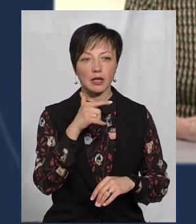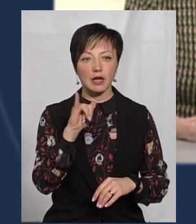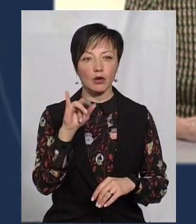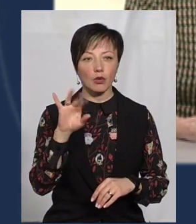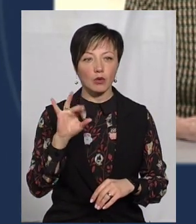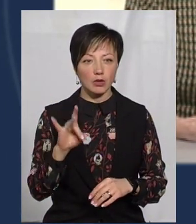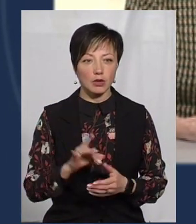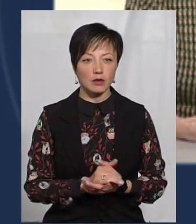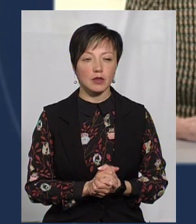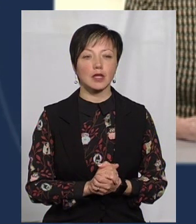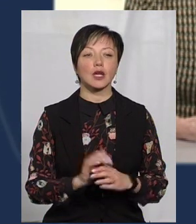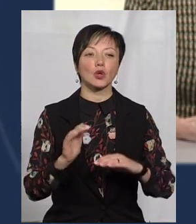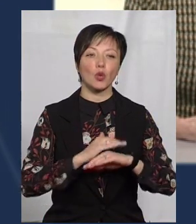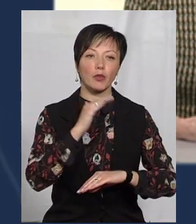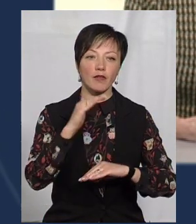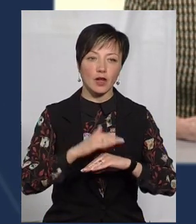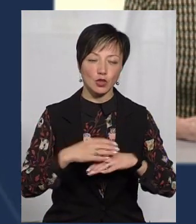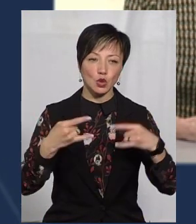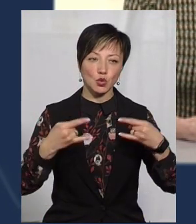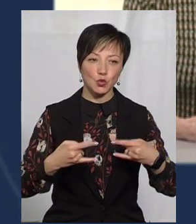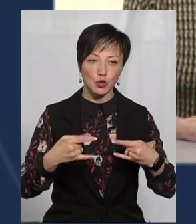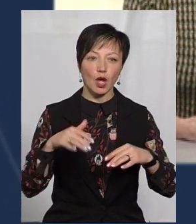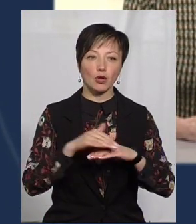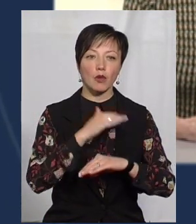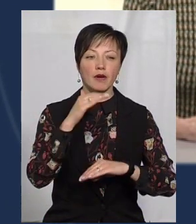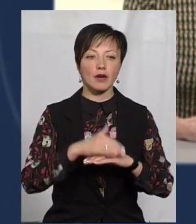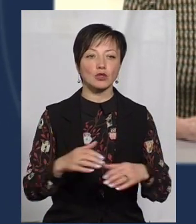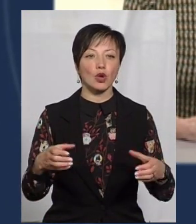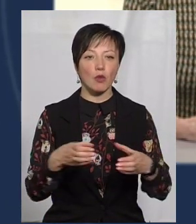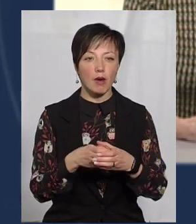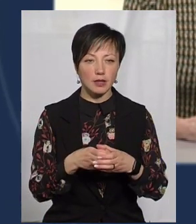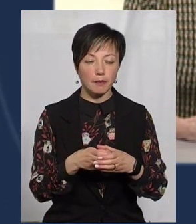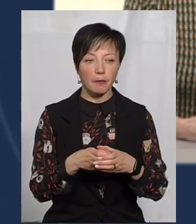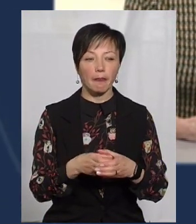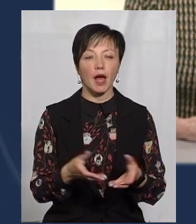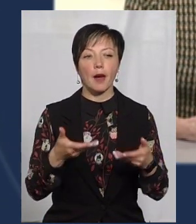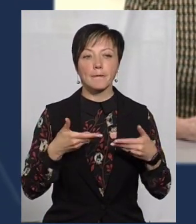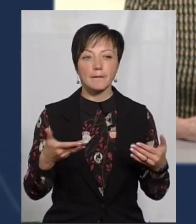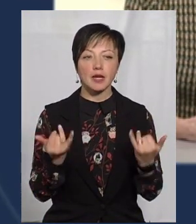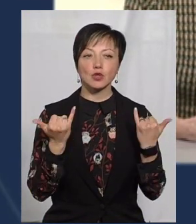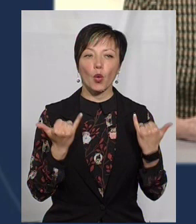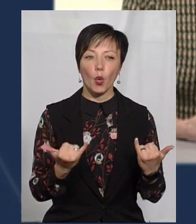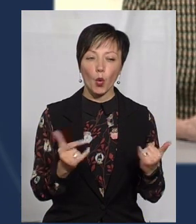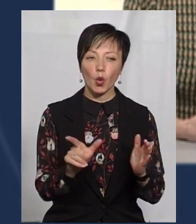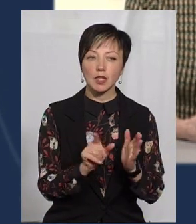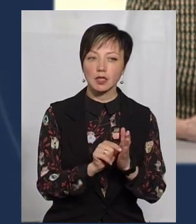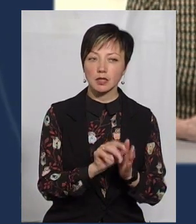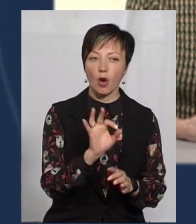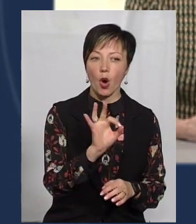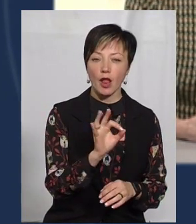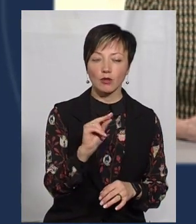Ігорю. Добрий вечір, студія. Добрий вечір, громада. Ми сьогодні із паном